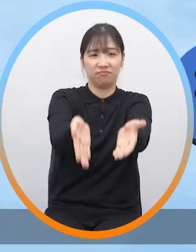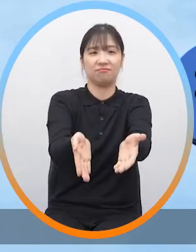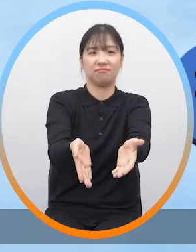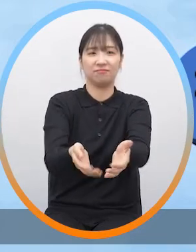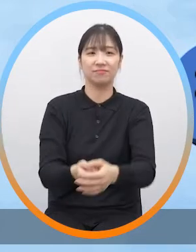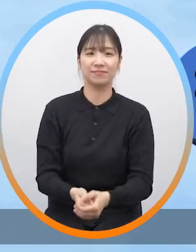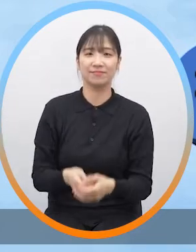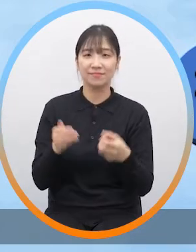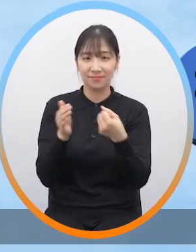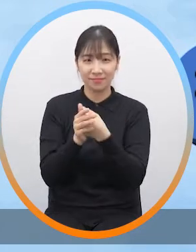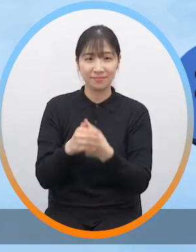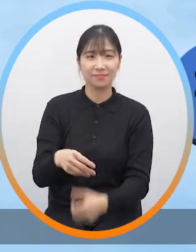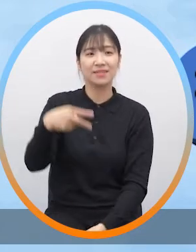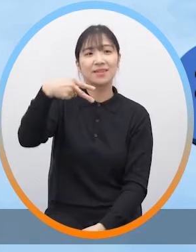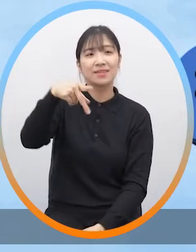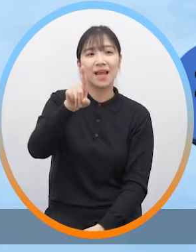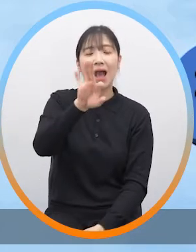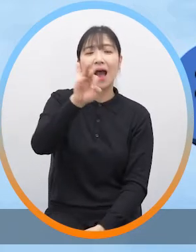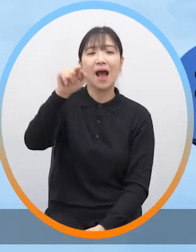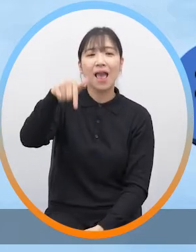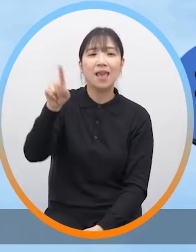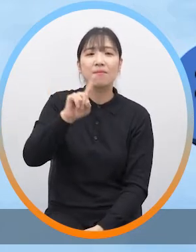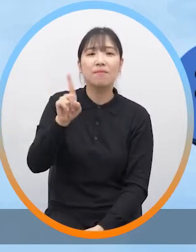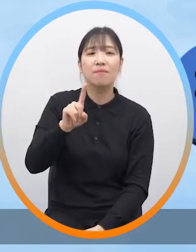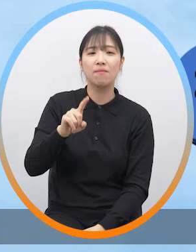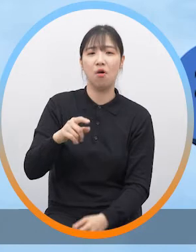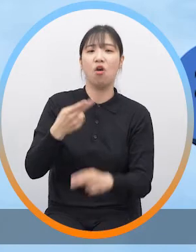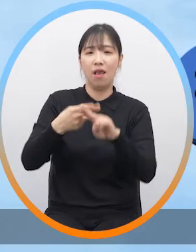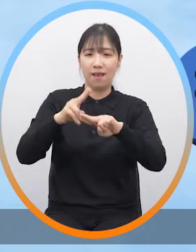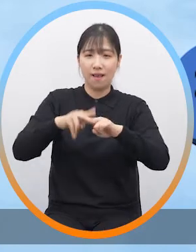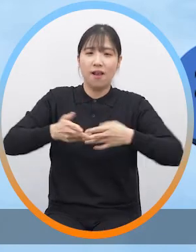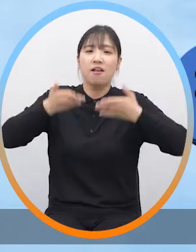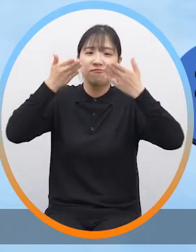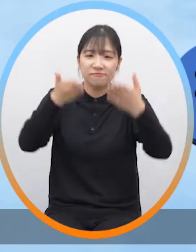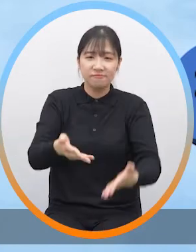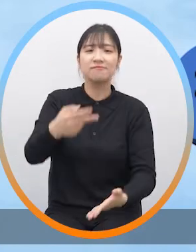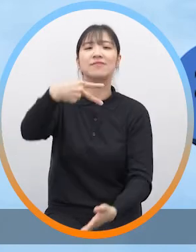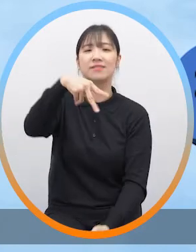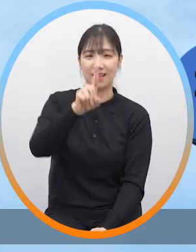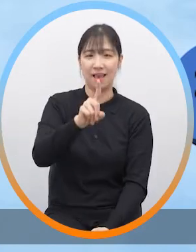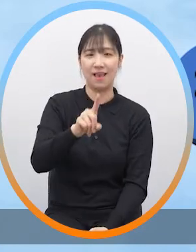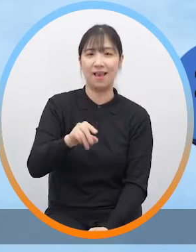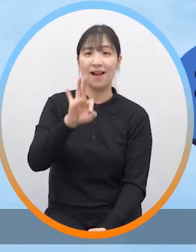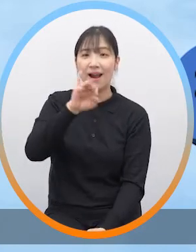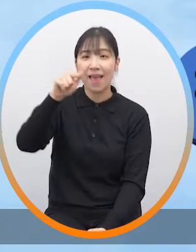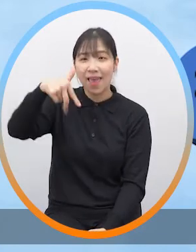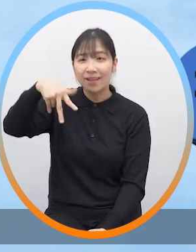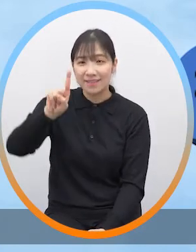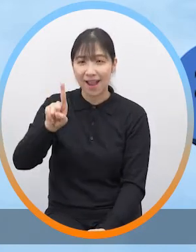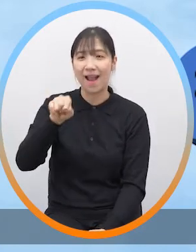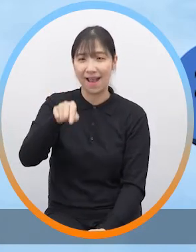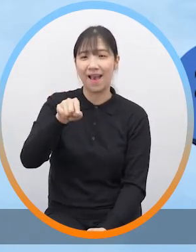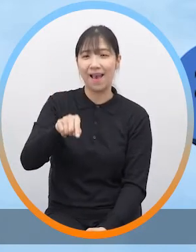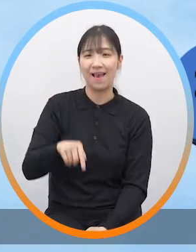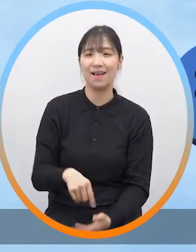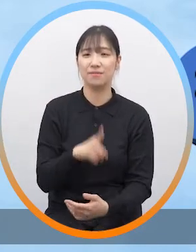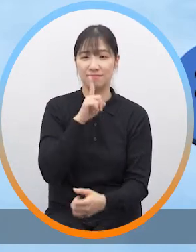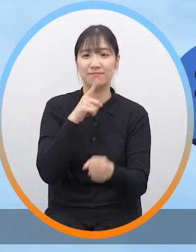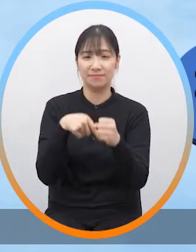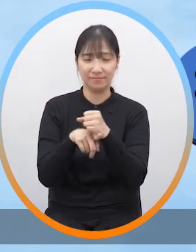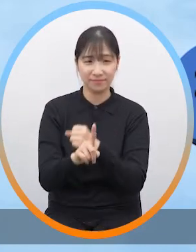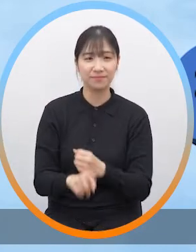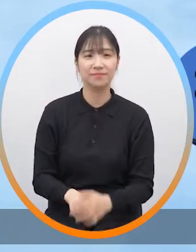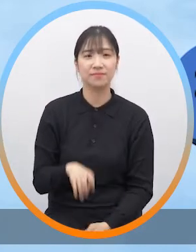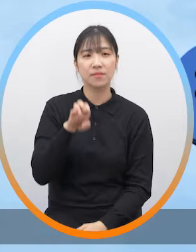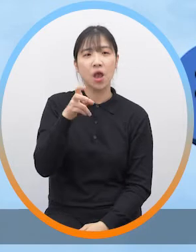겁니다. 그래서 사획할 때 사자가 하사할 사자, 액자는 편액, 액자입니다.